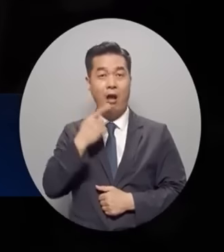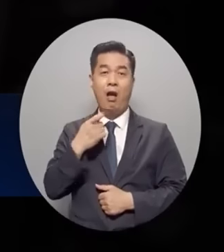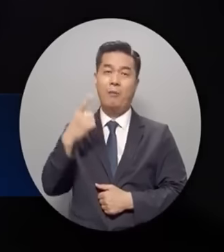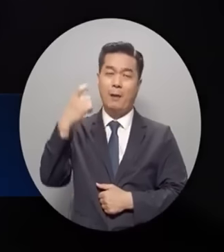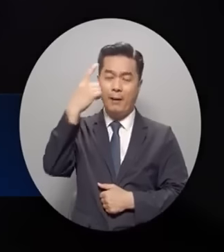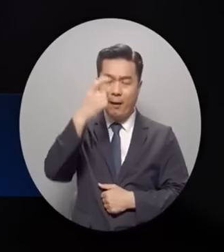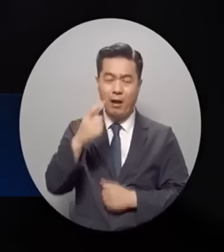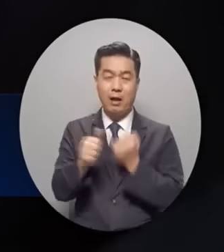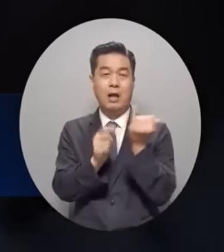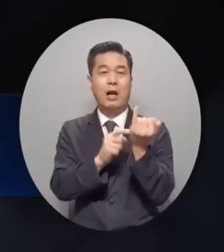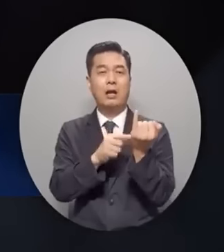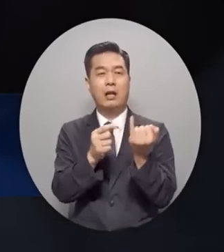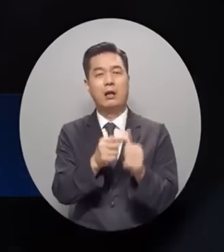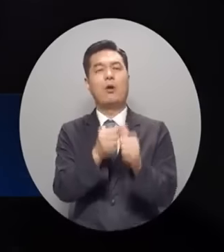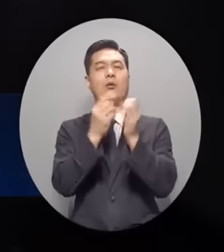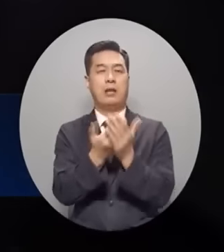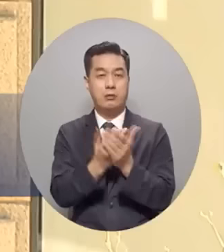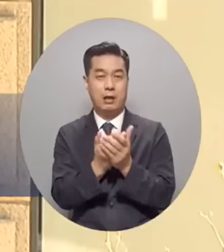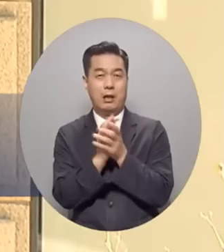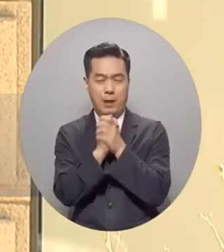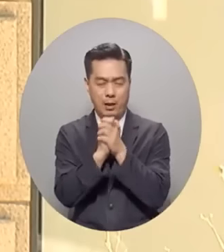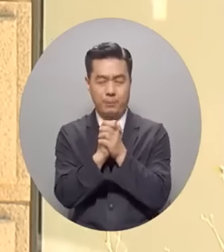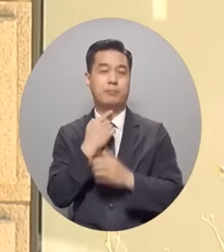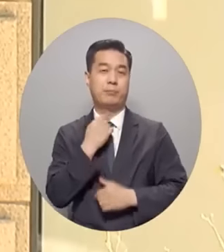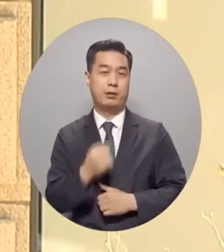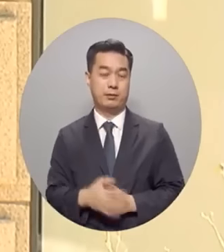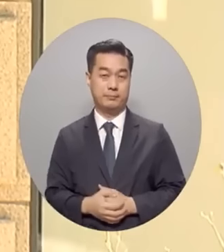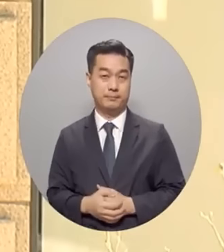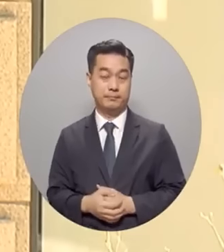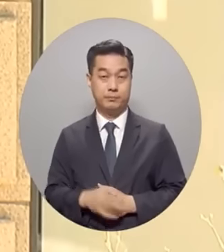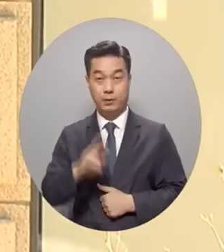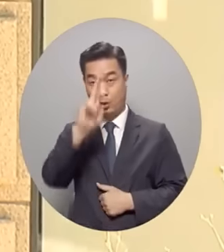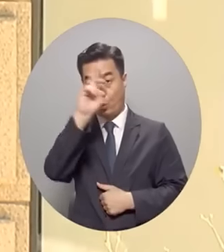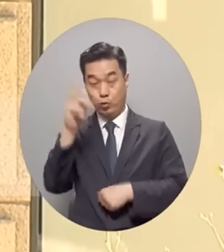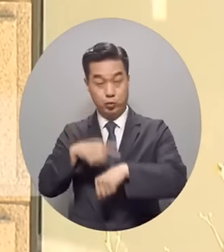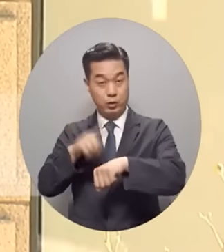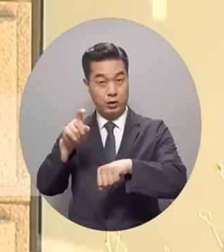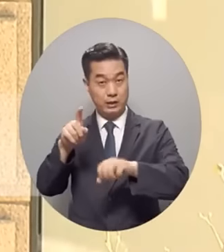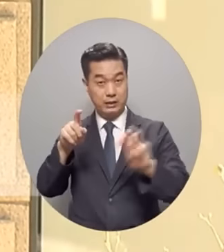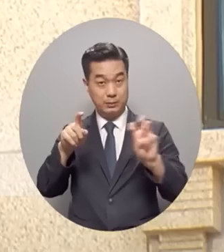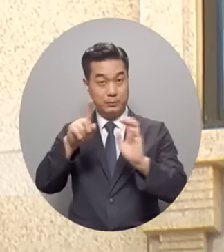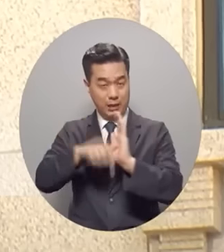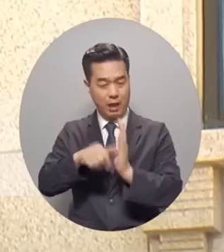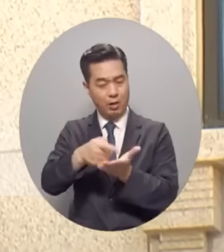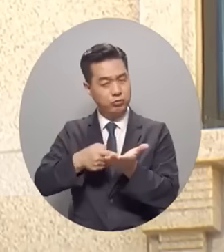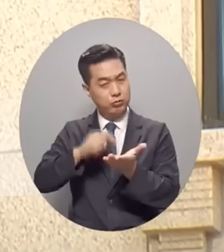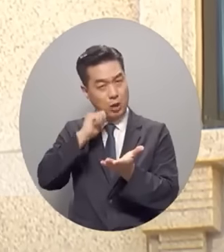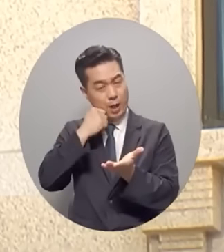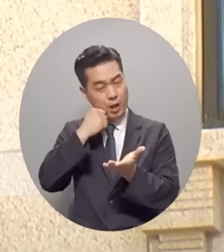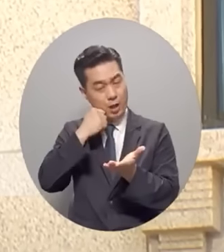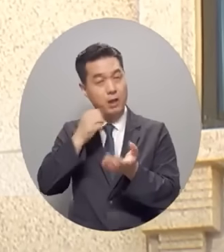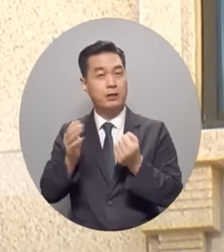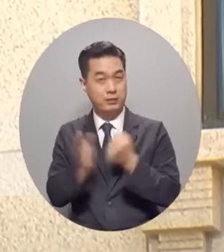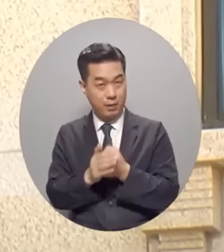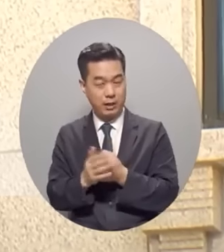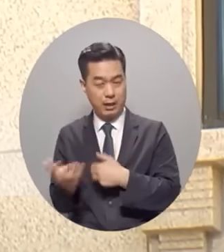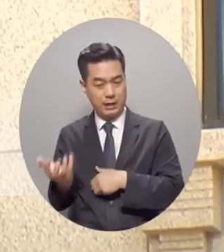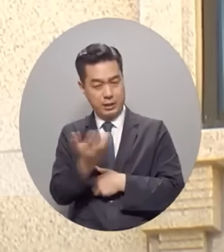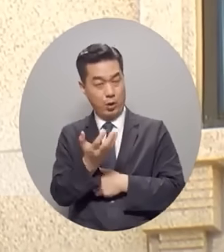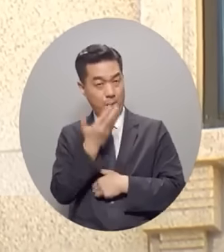와이프라도 살게 해주세요. 그런 기도를 했던 것 같아요. 오후 11시 반 병원 측은 수술이 어렵다고 판단하고 이송 가능한